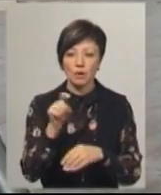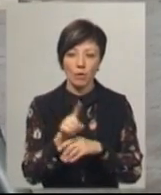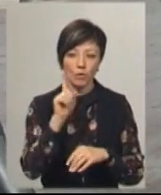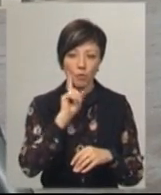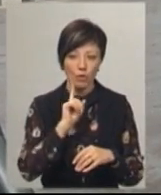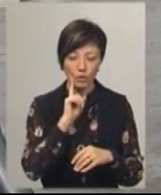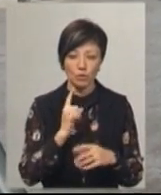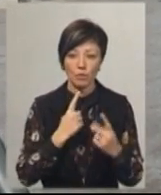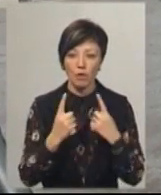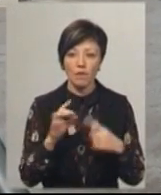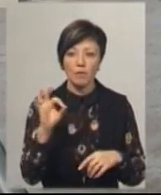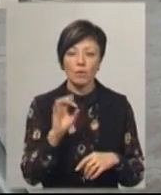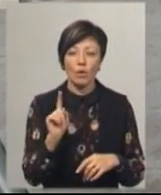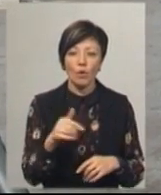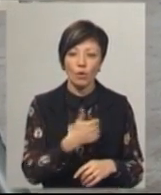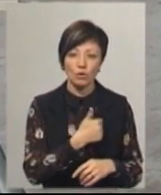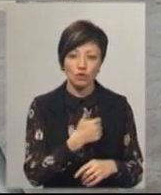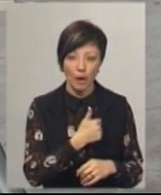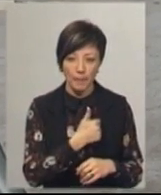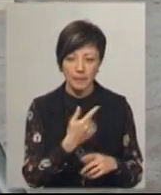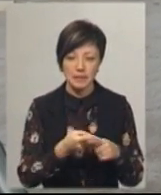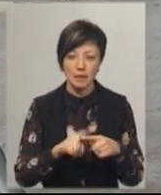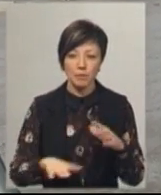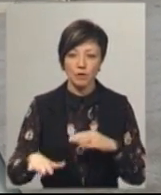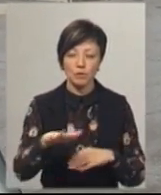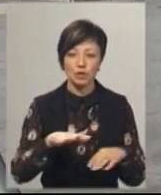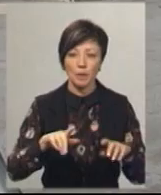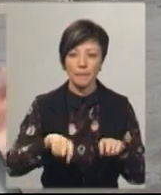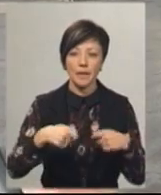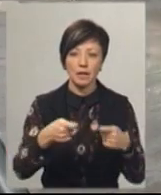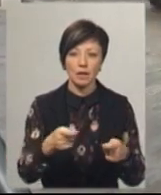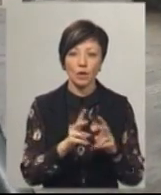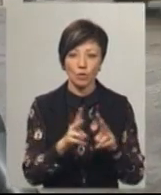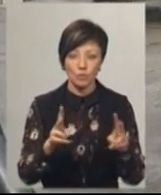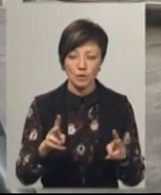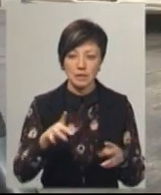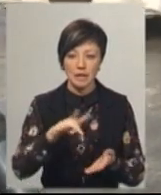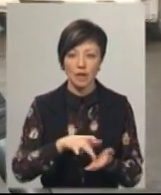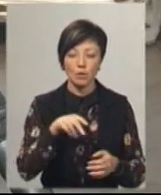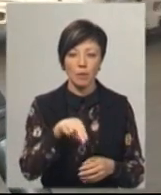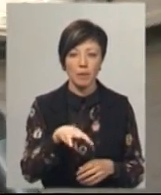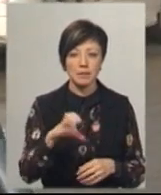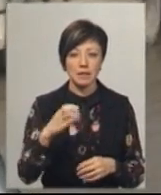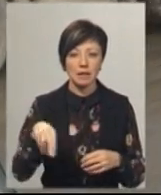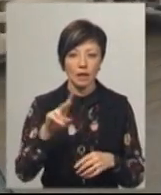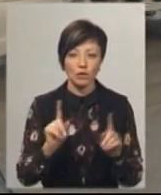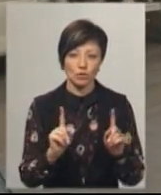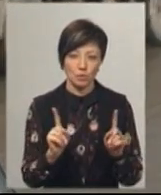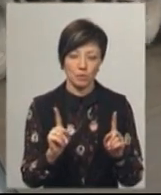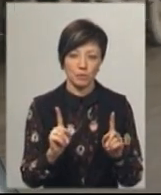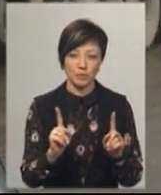Поки що йде мова, щоб хоча б ЄМГО це приміщення передати комусь на баланс, ну центру ПМСД, для того, щоб